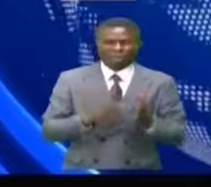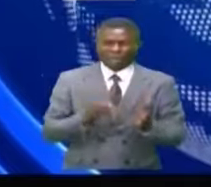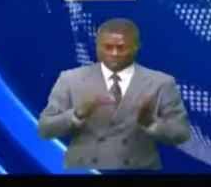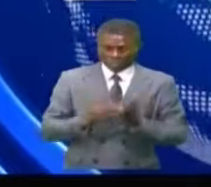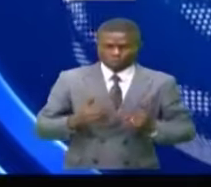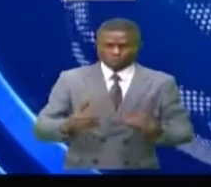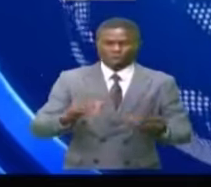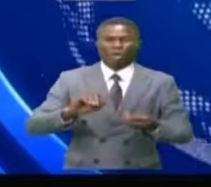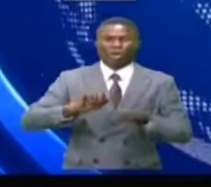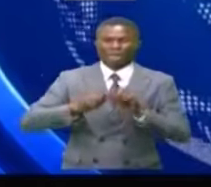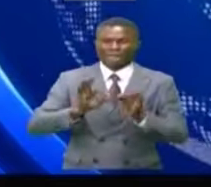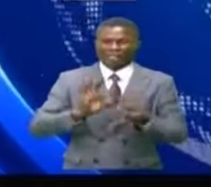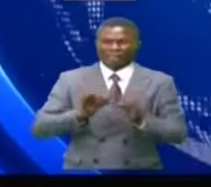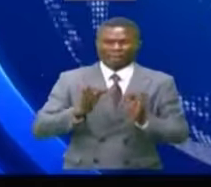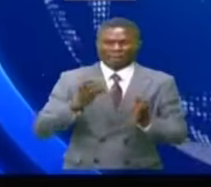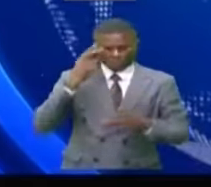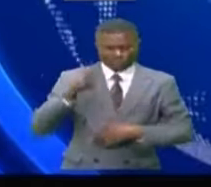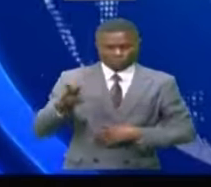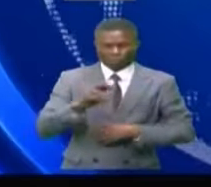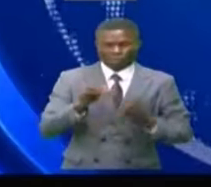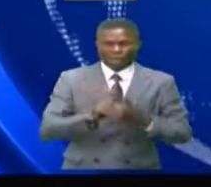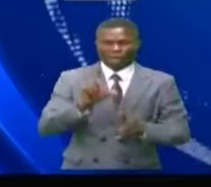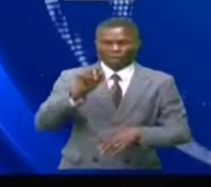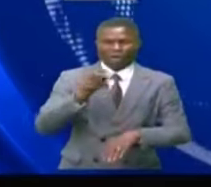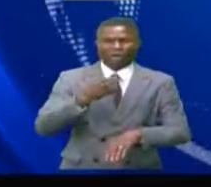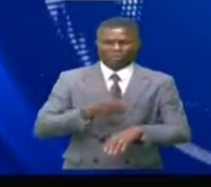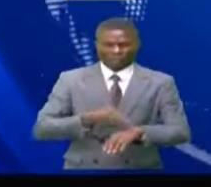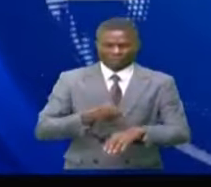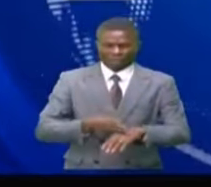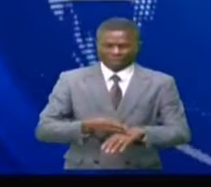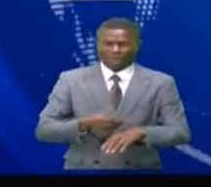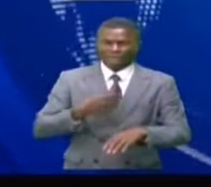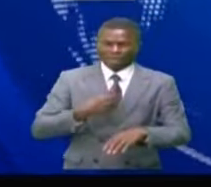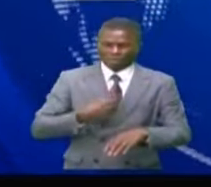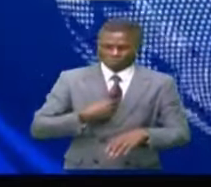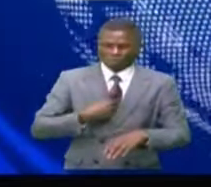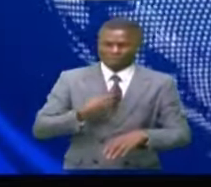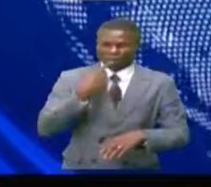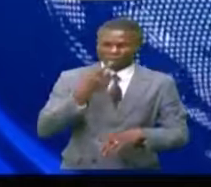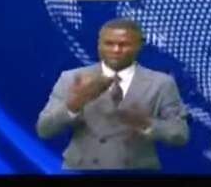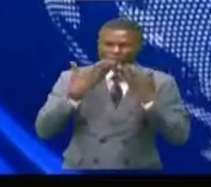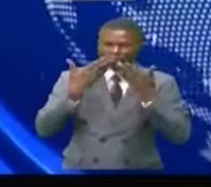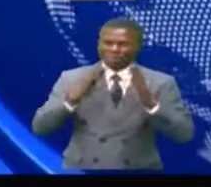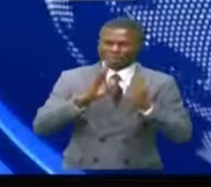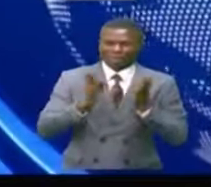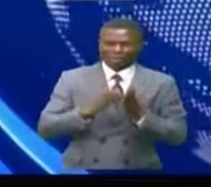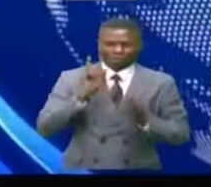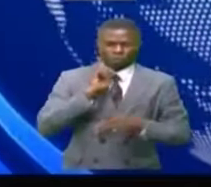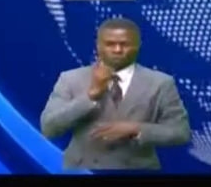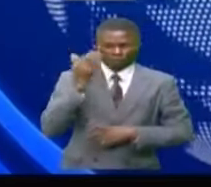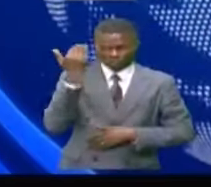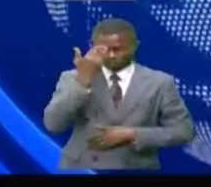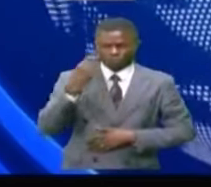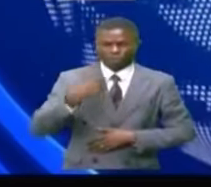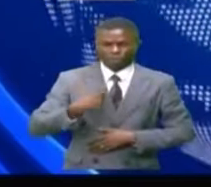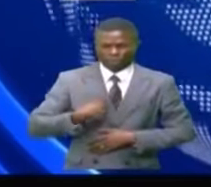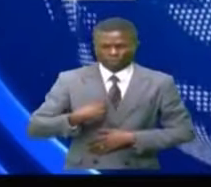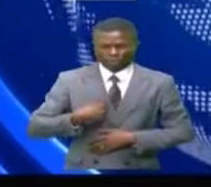de la rédaction réalisé par Monique Mavungu et Patti Kouedi, assisté de Yannick Yangumba et Alain